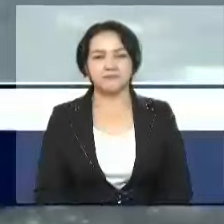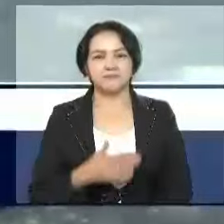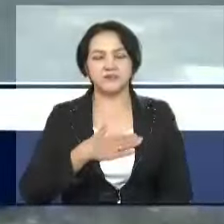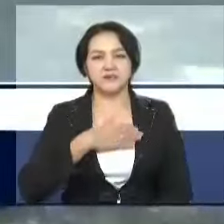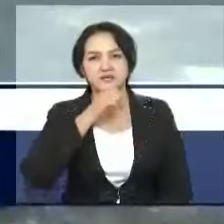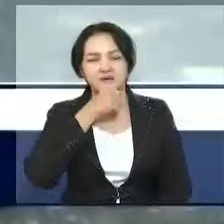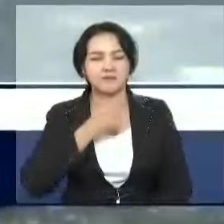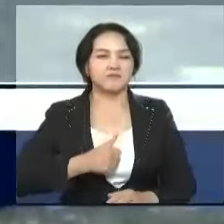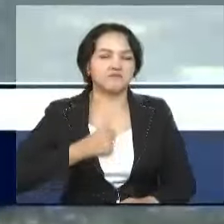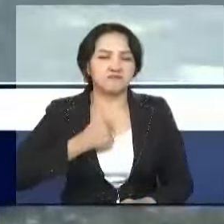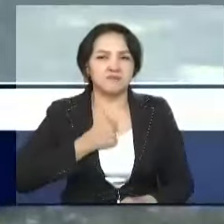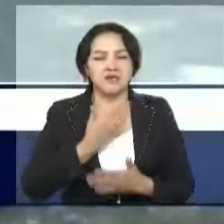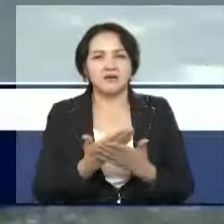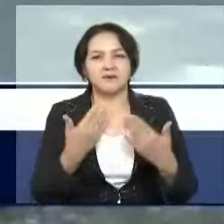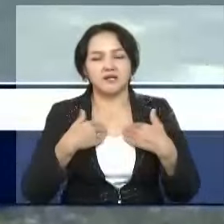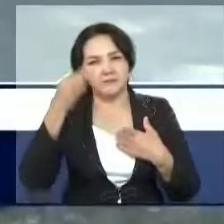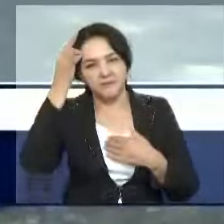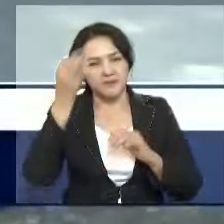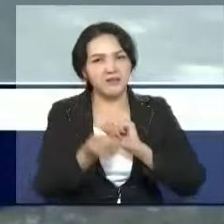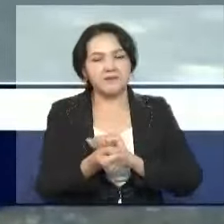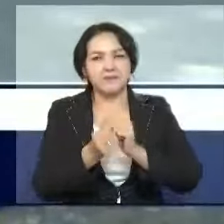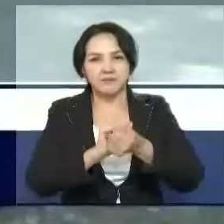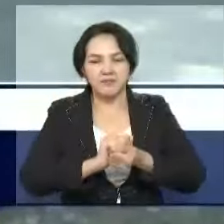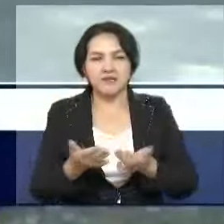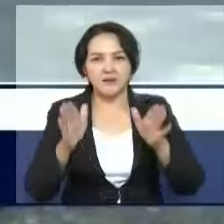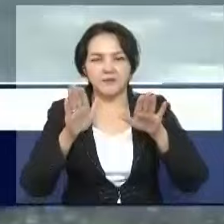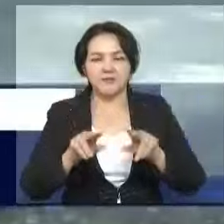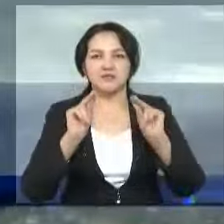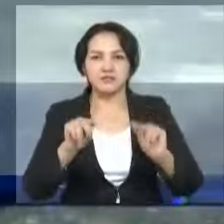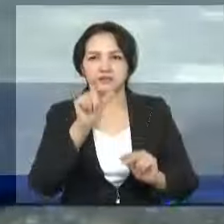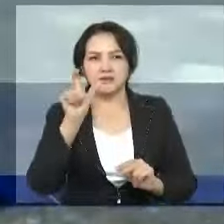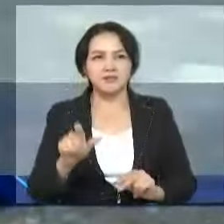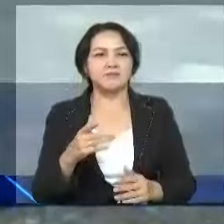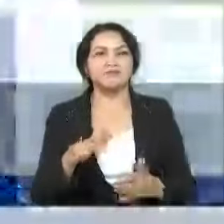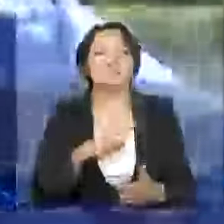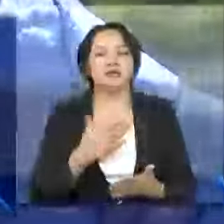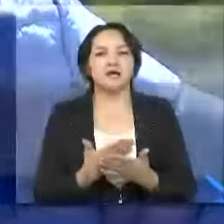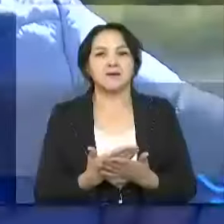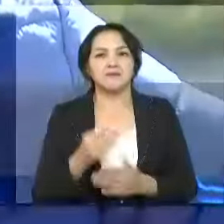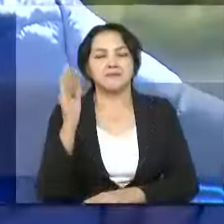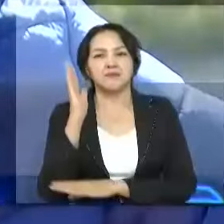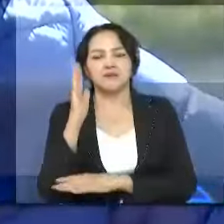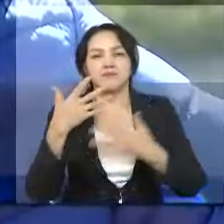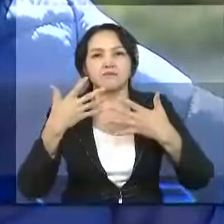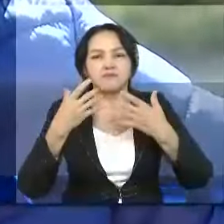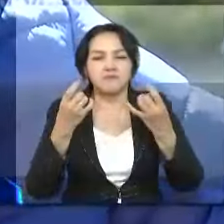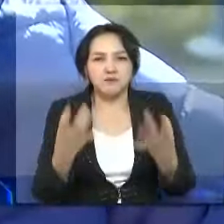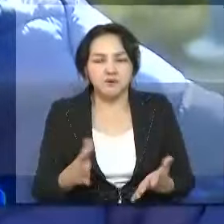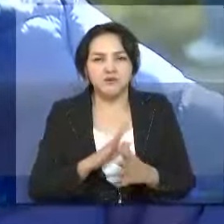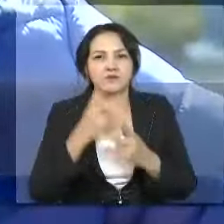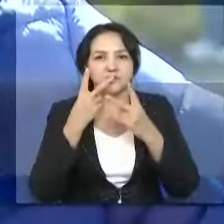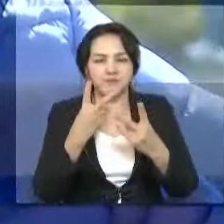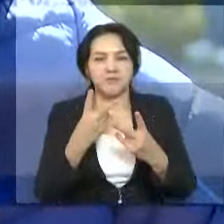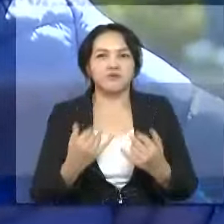өз атамды мақтан тұтам. Ол менің есімде жанашыр, өз ісіне адал адам ретінде есте қалды. Бұл тақта жай ғана тақта емес, оған